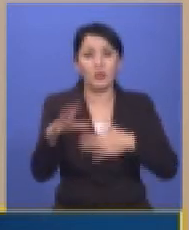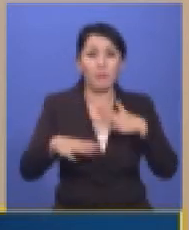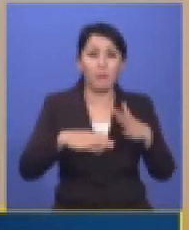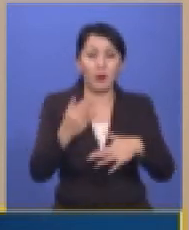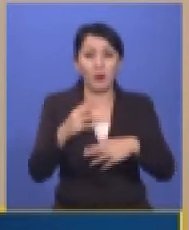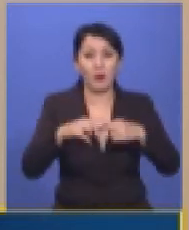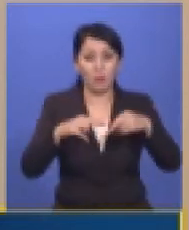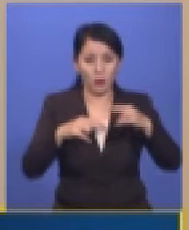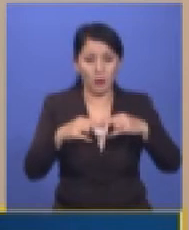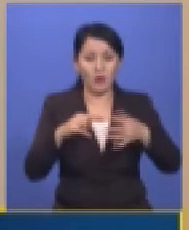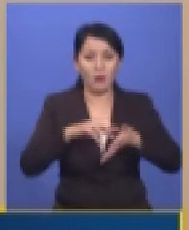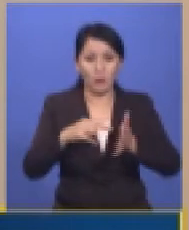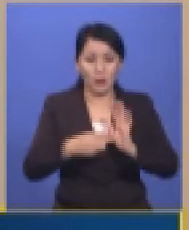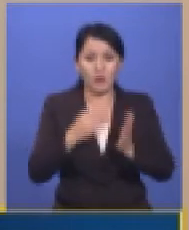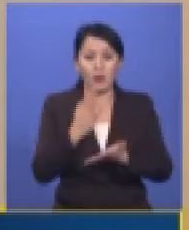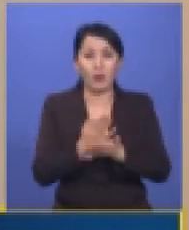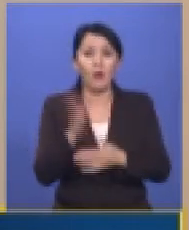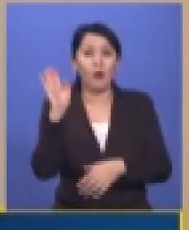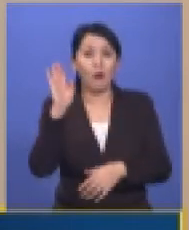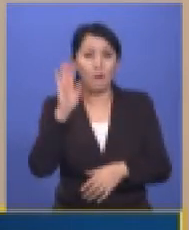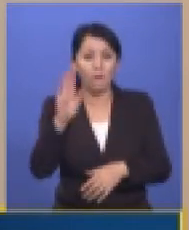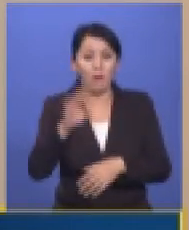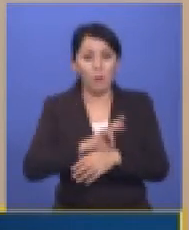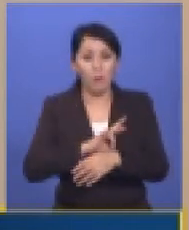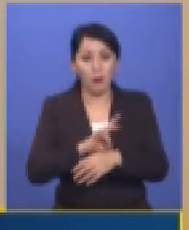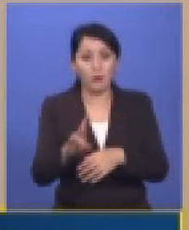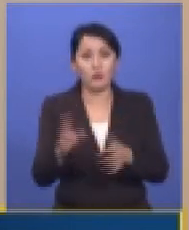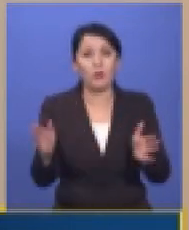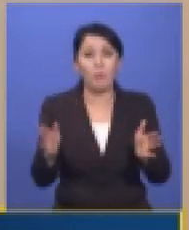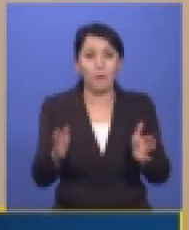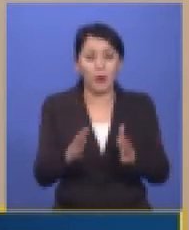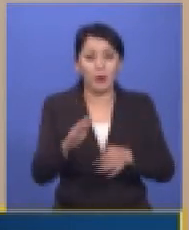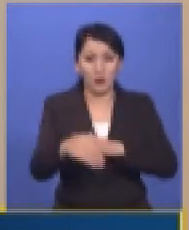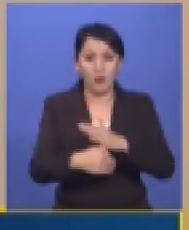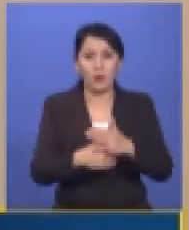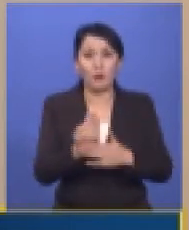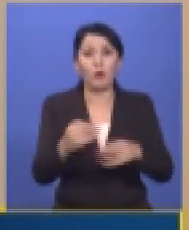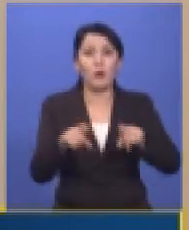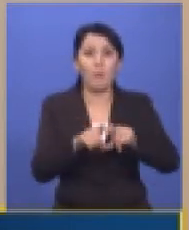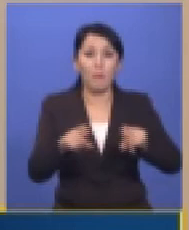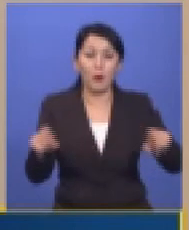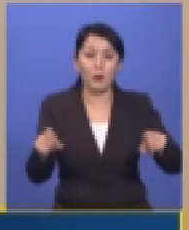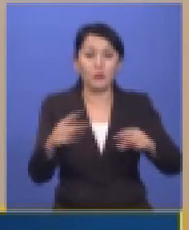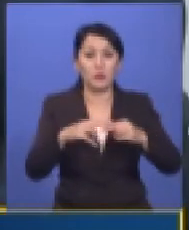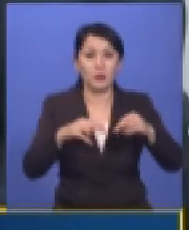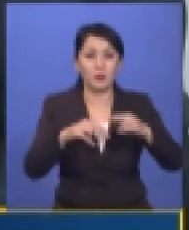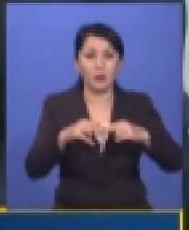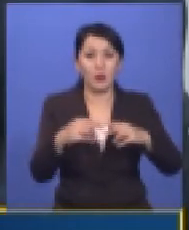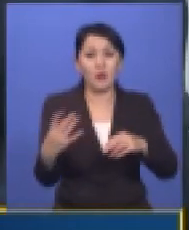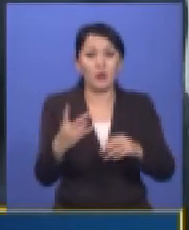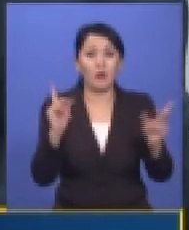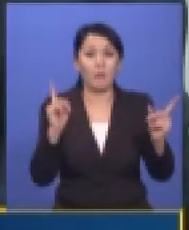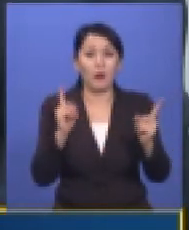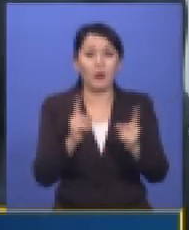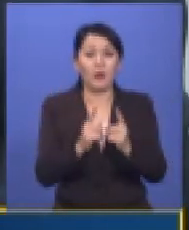салу жоспарланған. Сондай-ақ су ресурстарына зиянды әсерді төмендету үшін жаңа кәріз тазарту ғимаратын салу қажет. Кездесуде